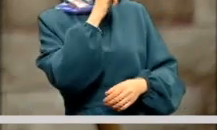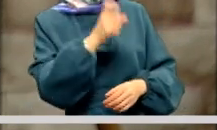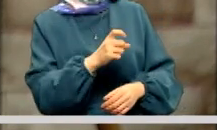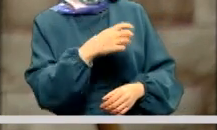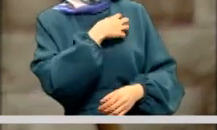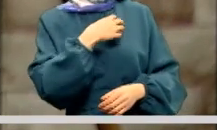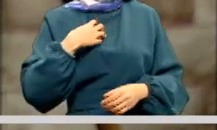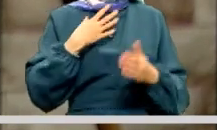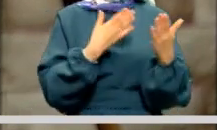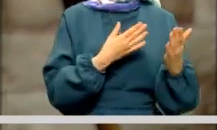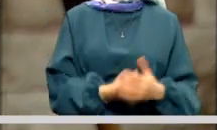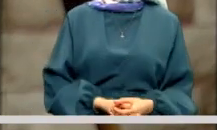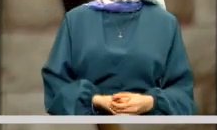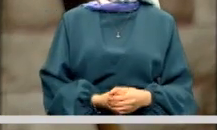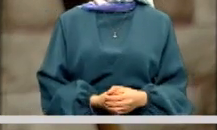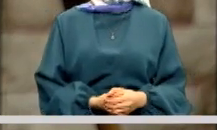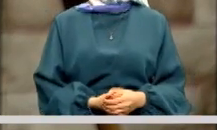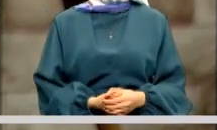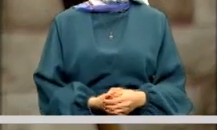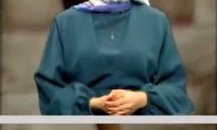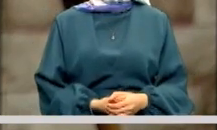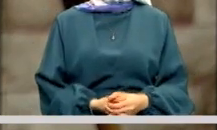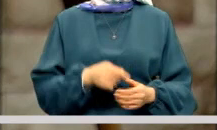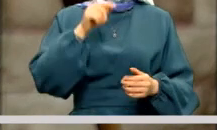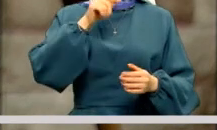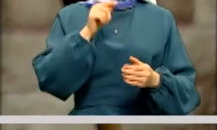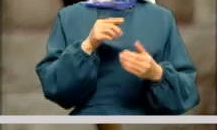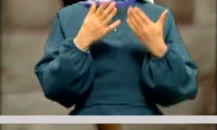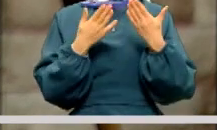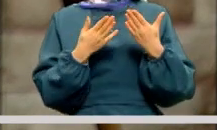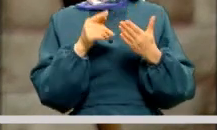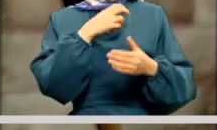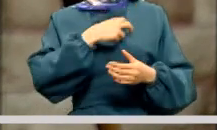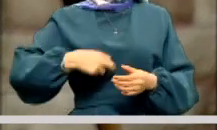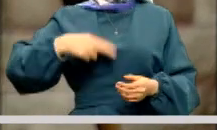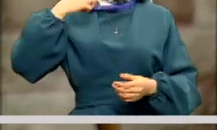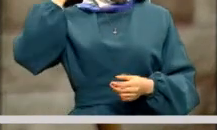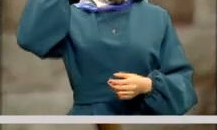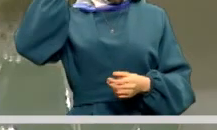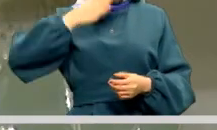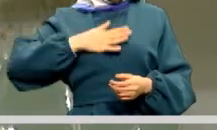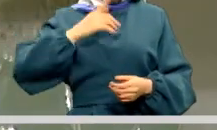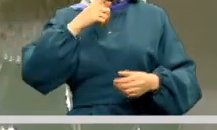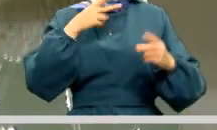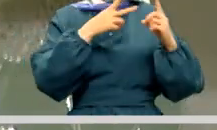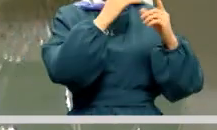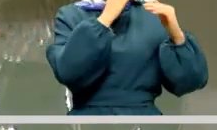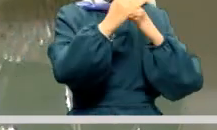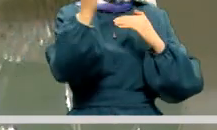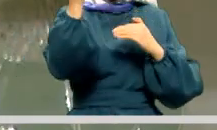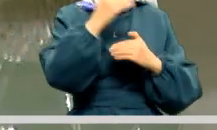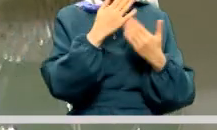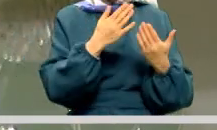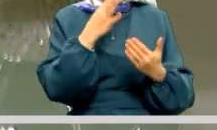Eğiticisi ve Terbiyecisi annedir ki bundan dolayı hani peygamberimiz aleyhissalatu vesselam'a bir sahabe geliyor hatırlarsınız